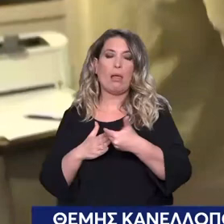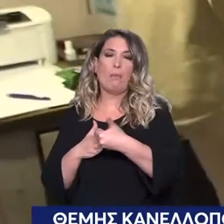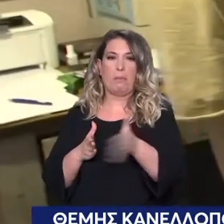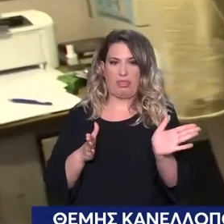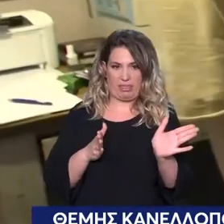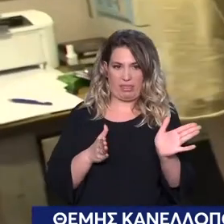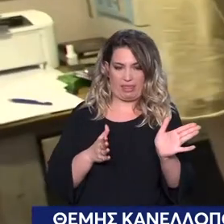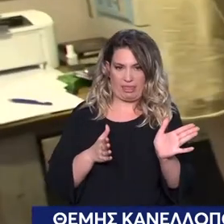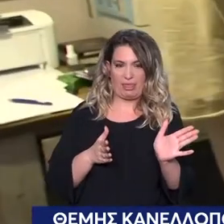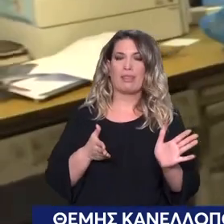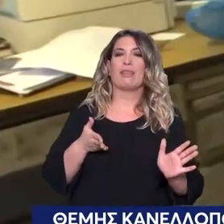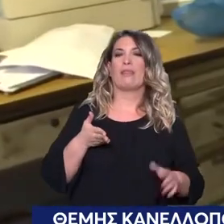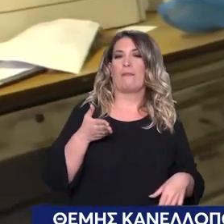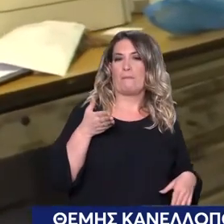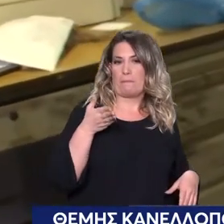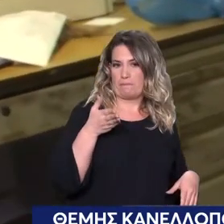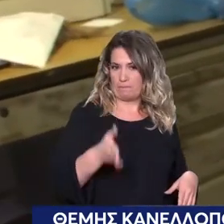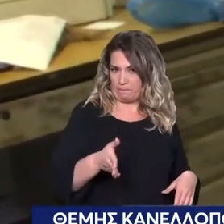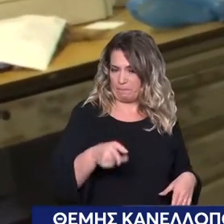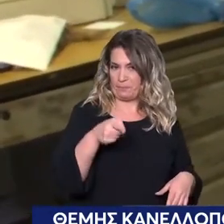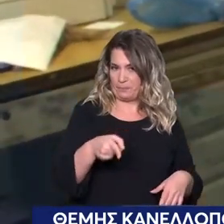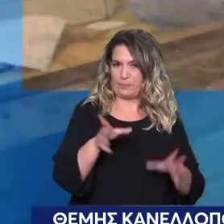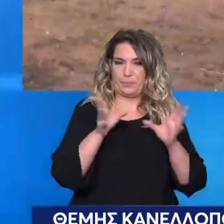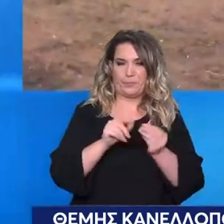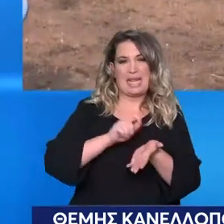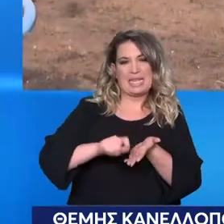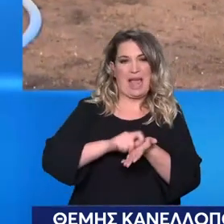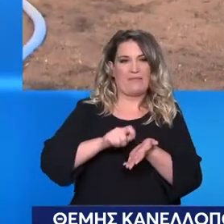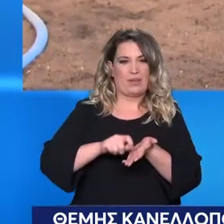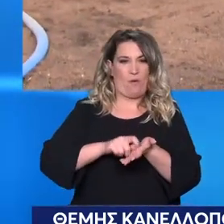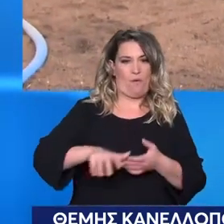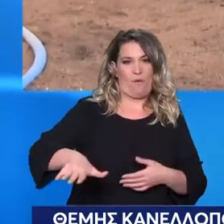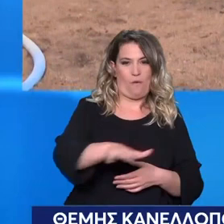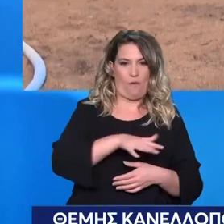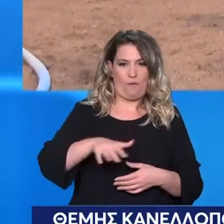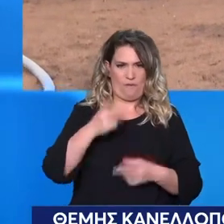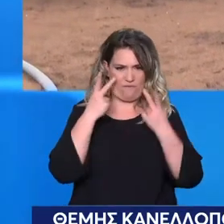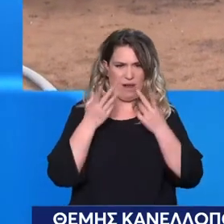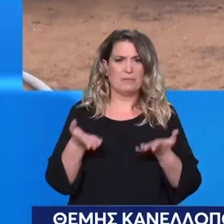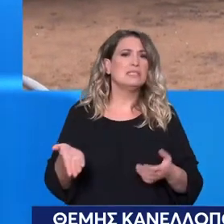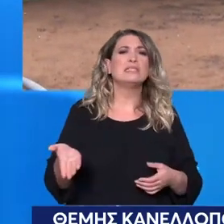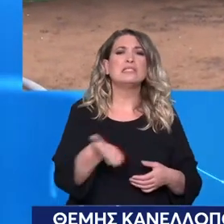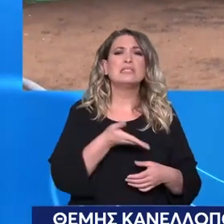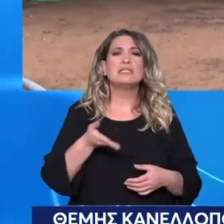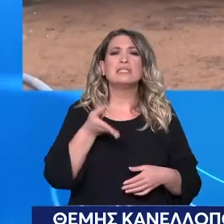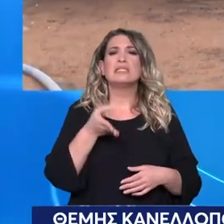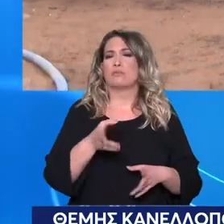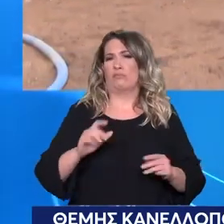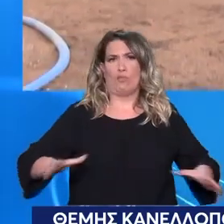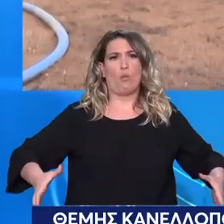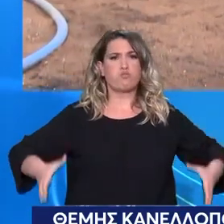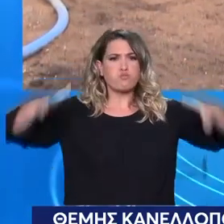στον κανονικό χώρο του ελαιοτριβίου. Αυτός εδώ ο χώρος, ο οποίος βλέπετε κι εσείς, είναι γεμάτος με